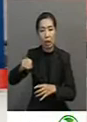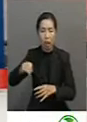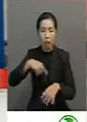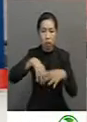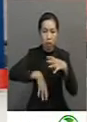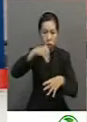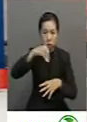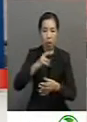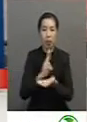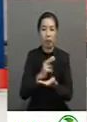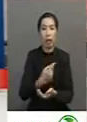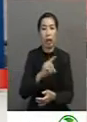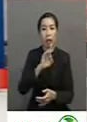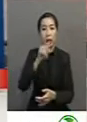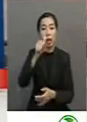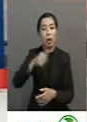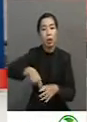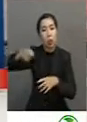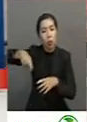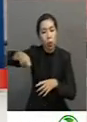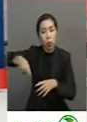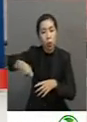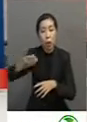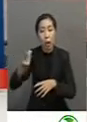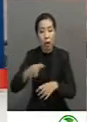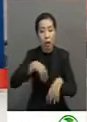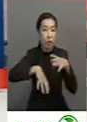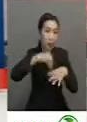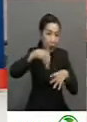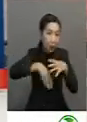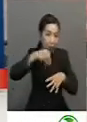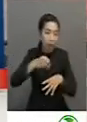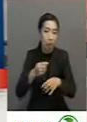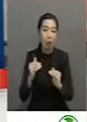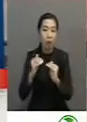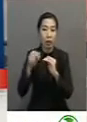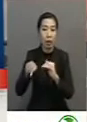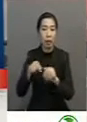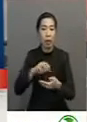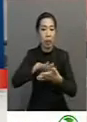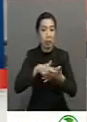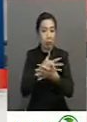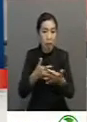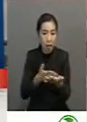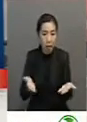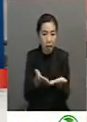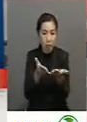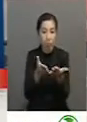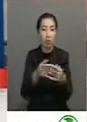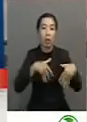ได้1ครั้งค่ะก็เรียกว่าลูดกี่ครั้งก็ได้รับสิทธิ์เท่านั้นนะคะนี่ก็เป็นการกระตุ้นผ่านพวกมาตรการต่างๆนี่ถือได้ว่า